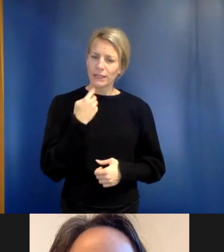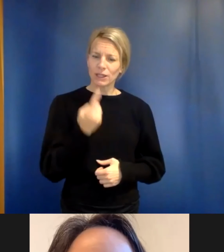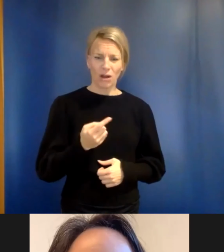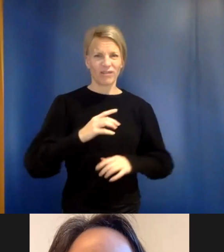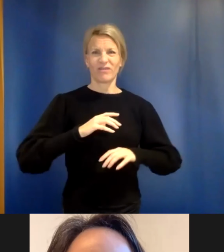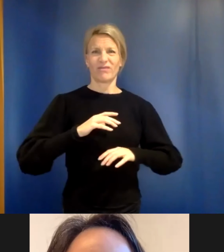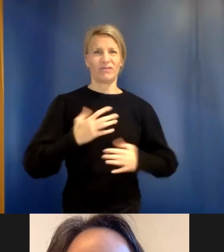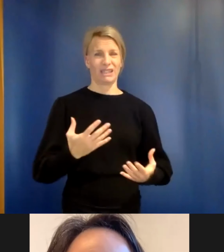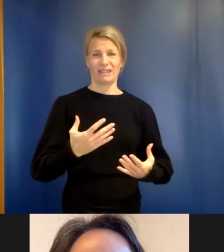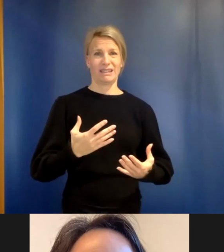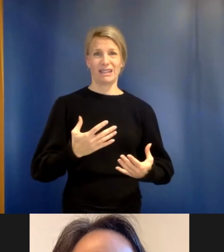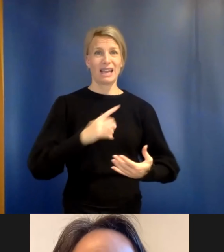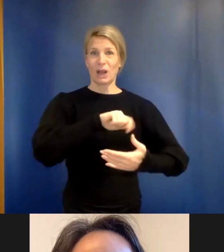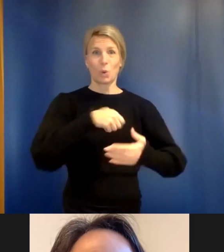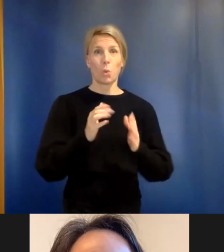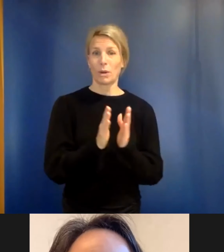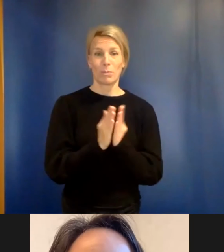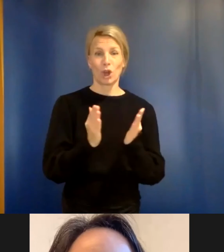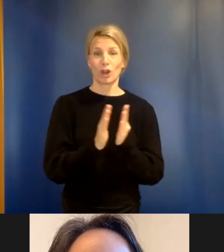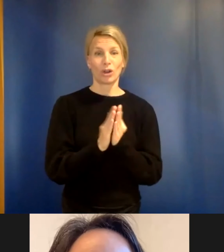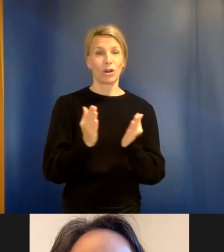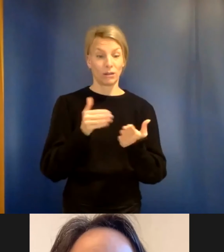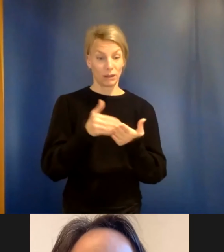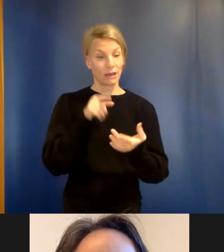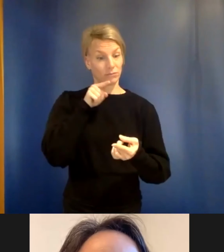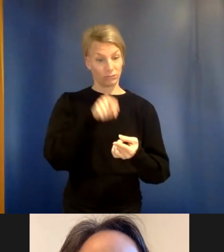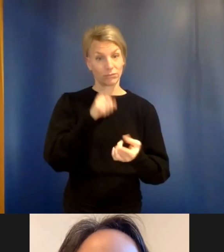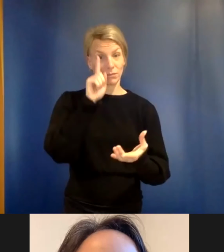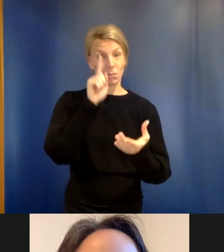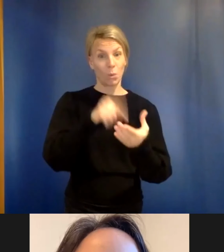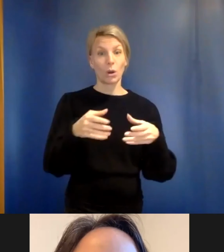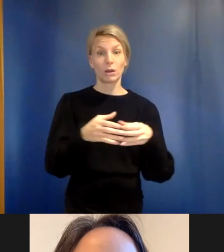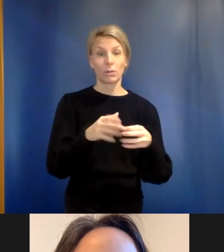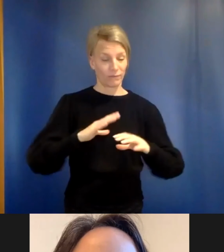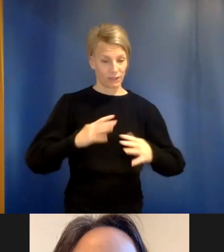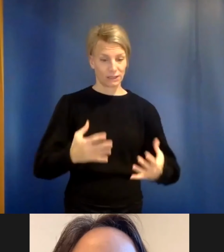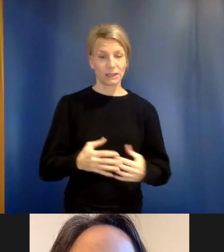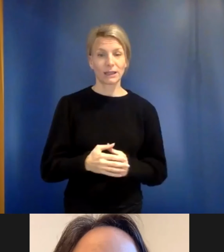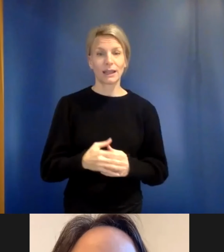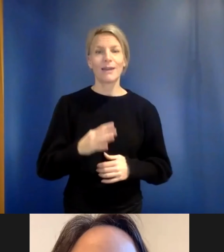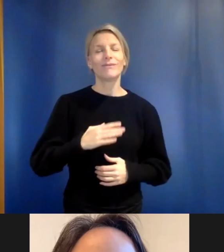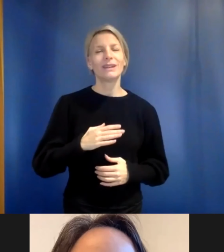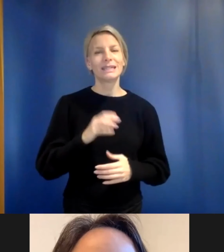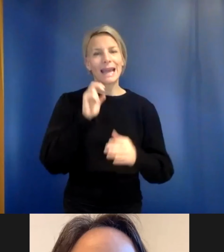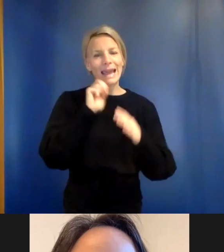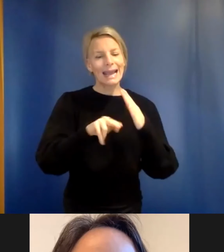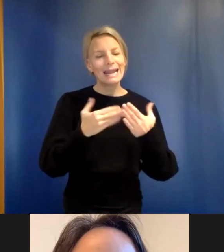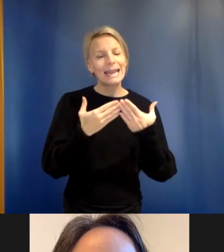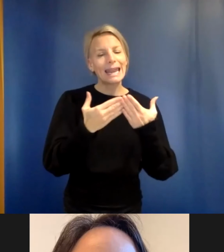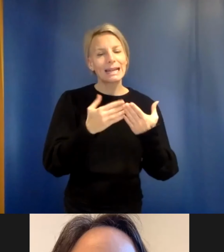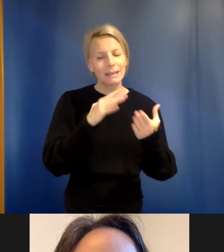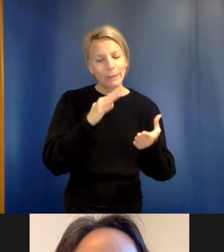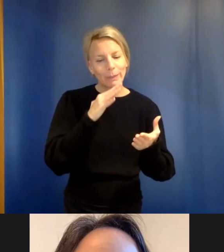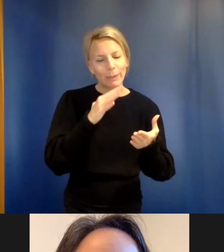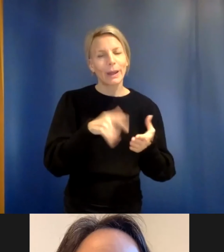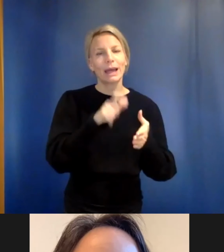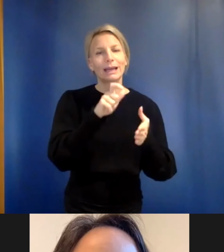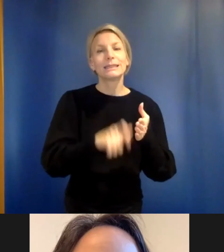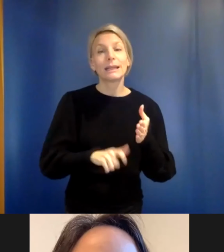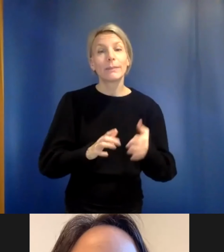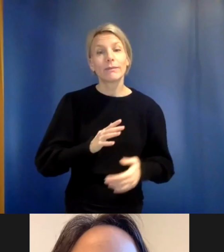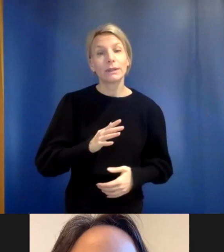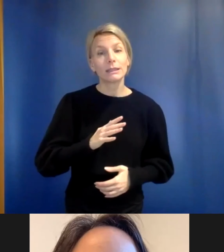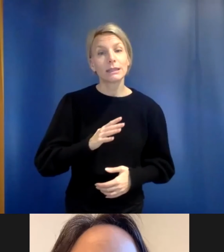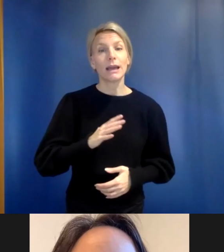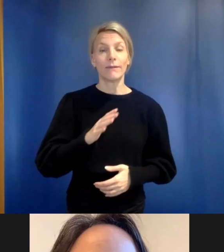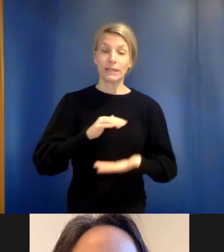godböcker för den här målgruppen. Det finns ju inlästa recept och det finns recept som är